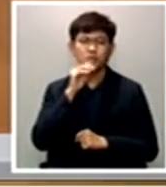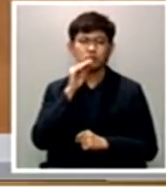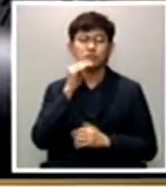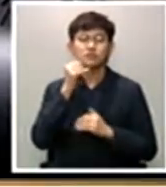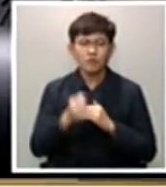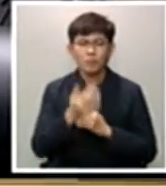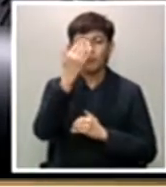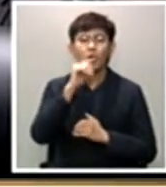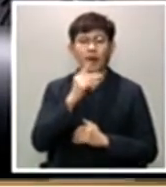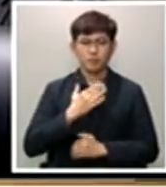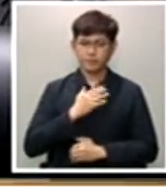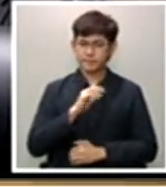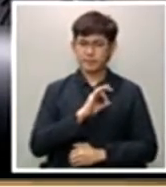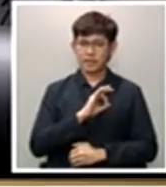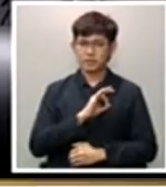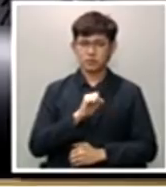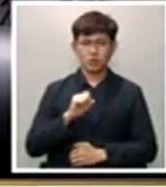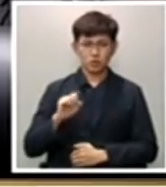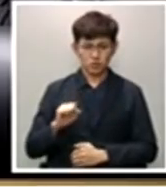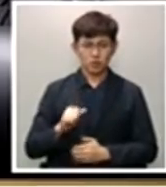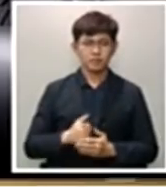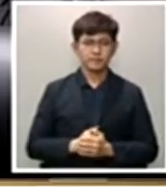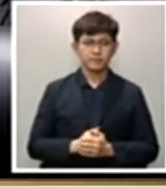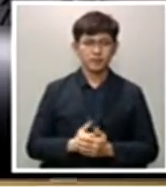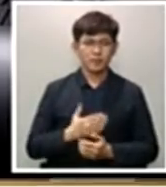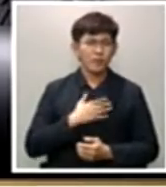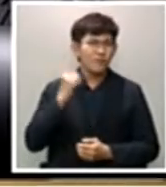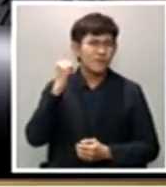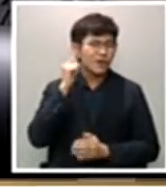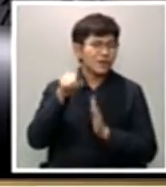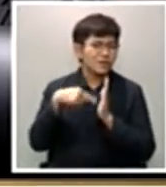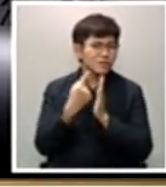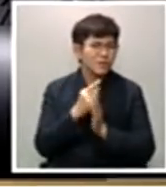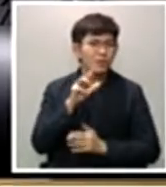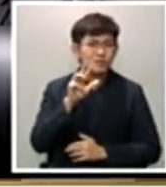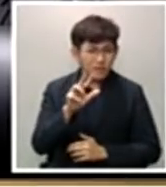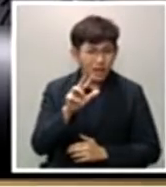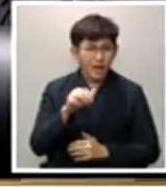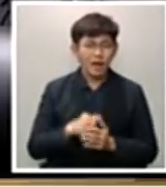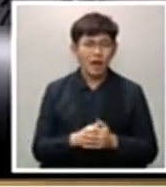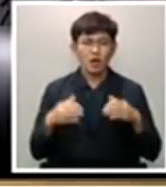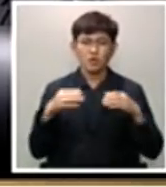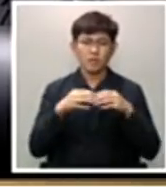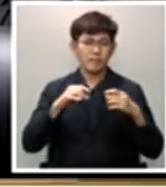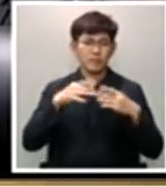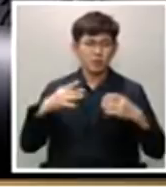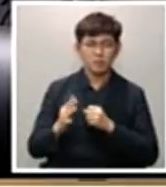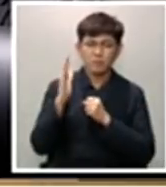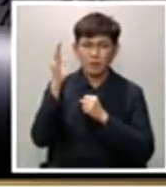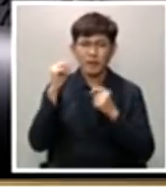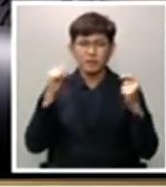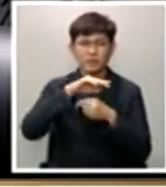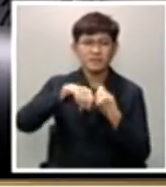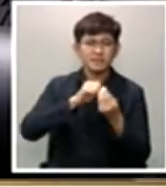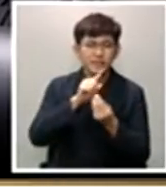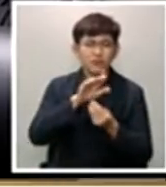ฐานะสมาชิกนะครับผมฟัง3ชั่วโมงกว่าฝ่ายค้านอภิปรายเรื่องเศรษฐกิจเรื่องอะไร